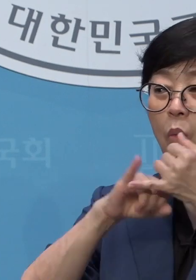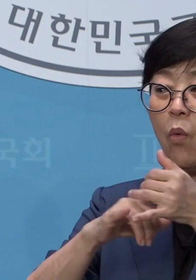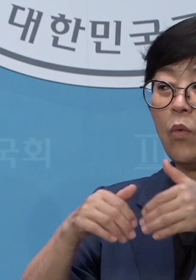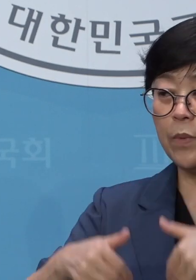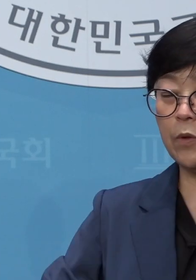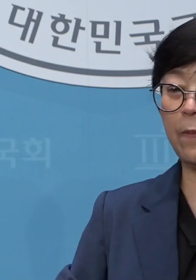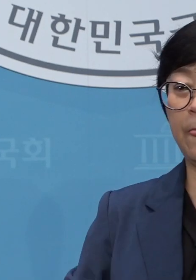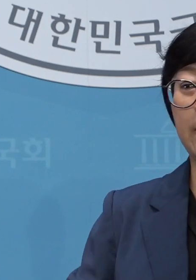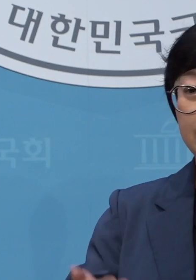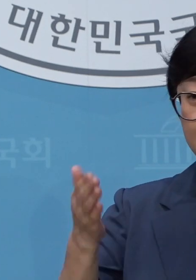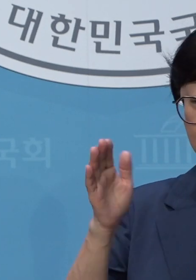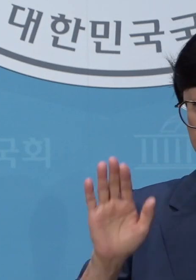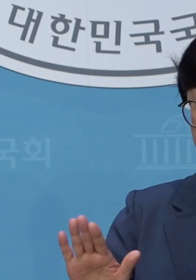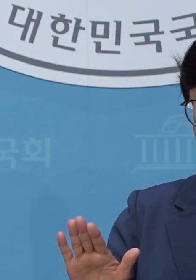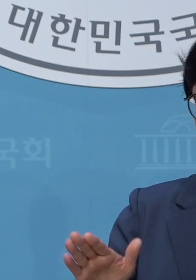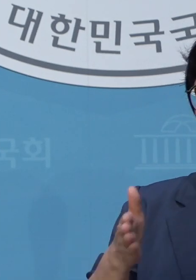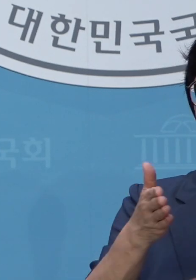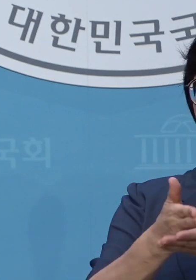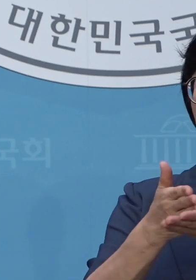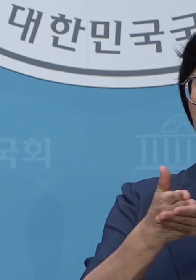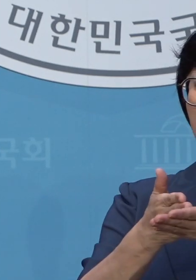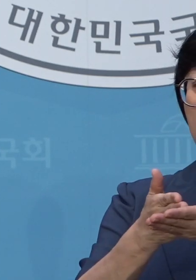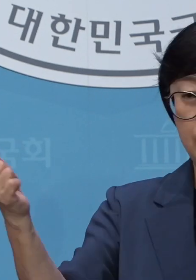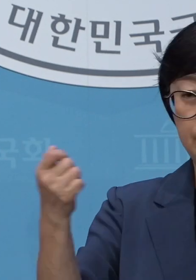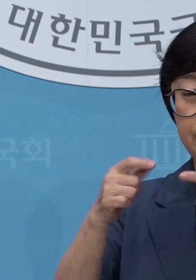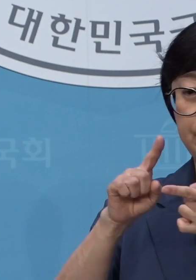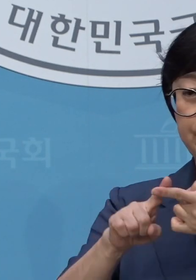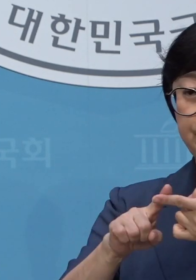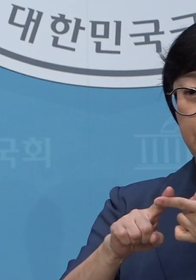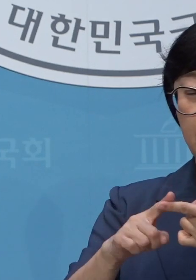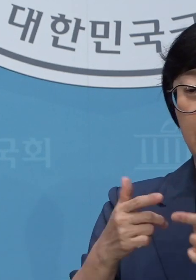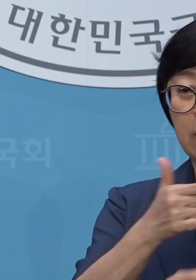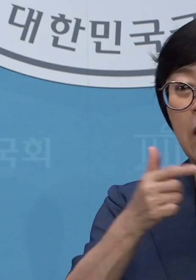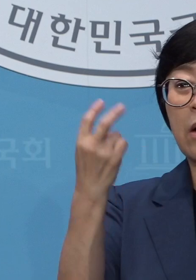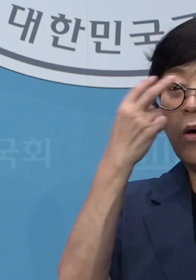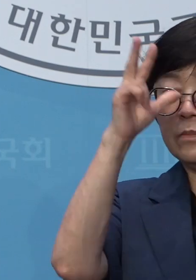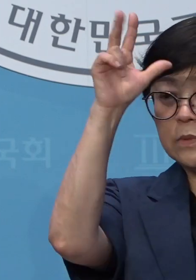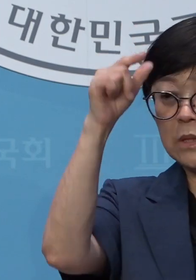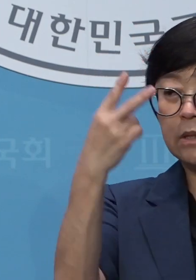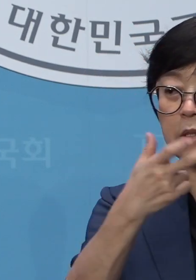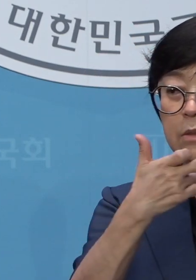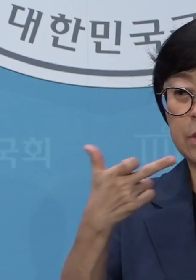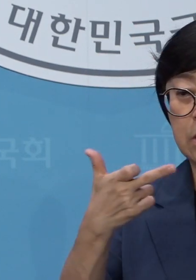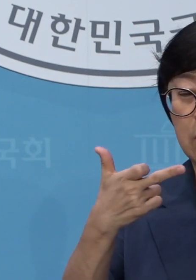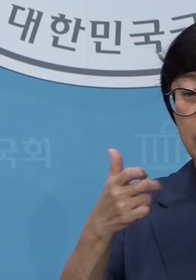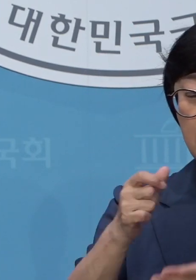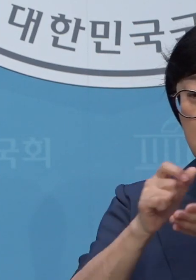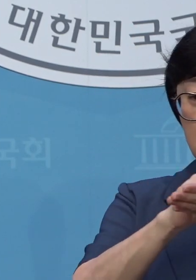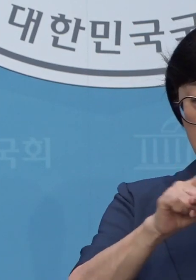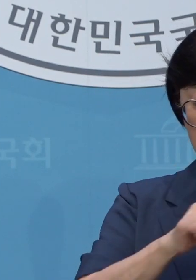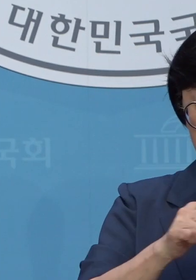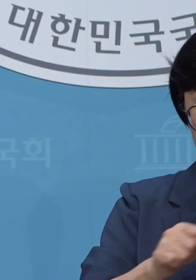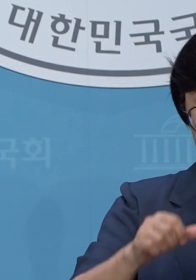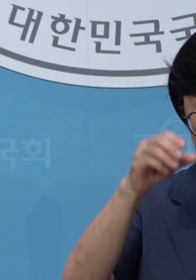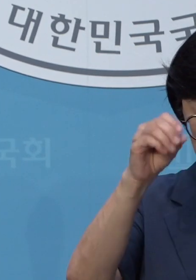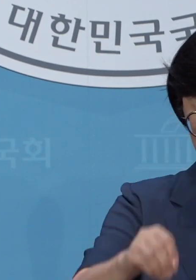합니다. 그러나 언론 보도에 따르면 대검찰청의 2017년 기록물 폐기